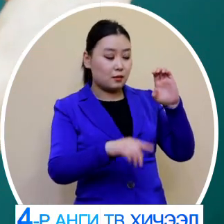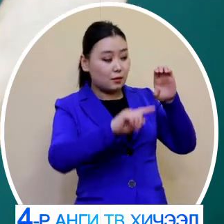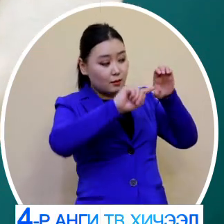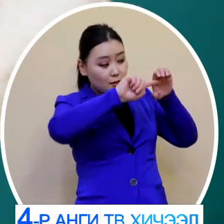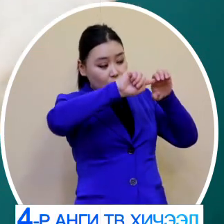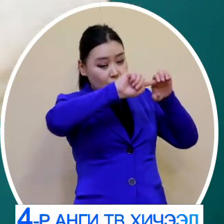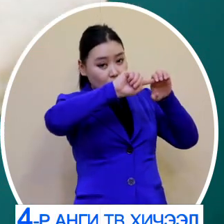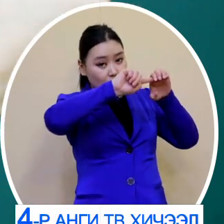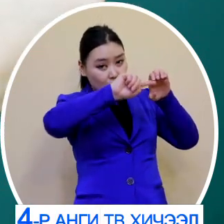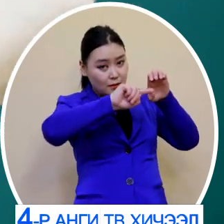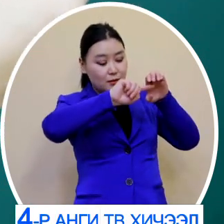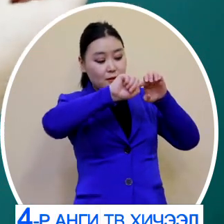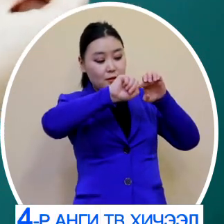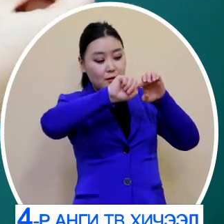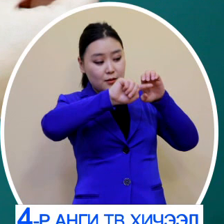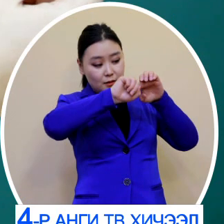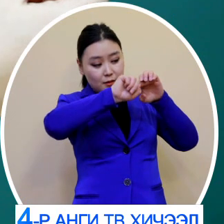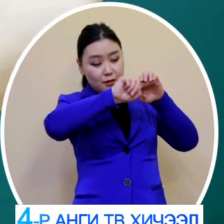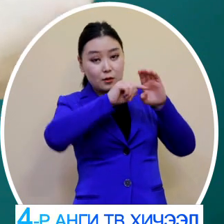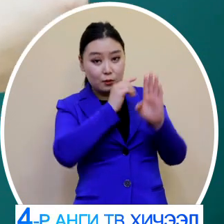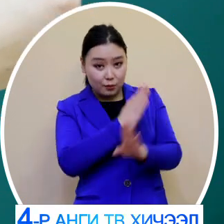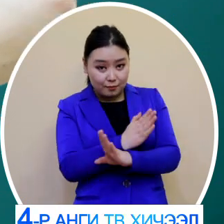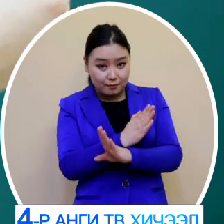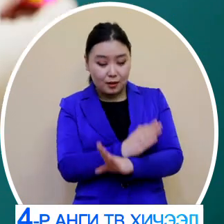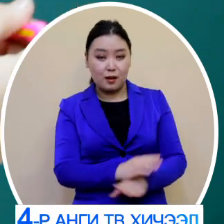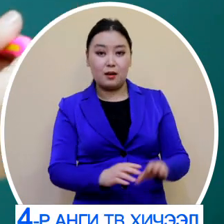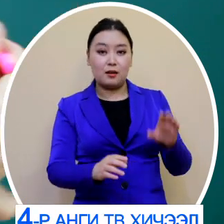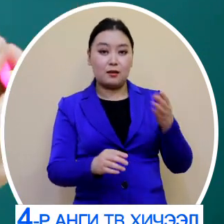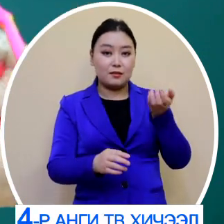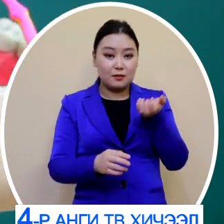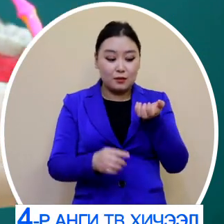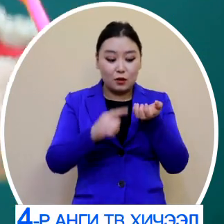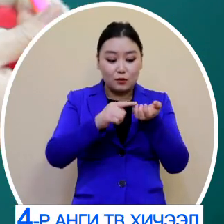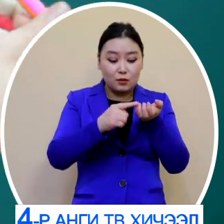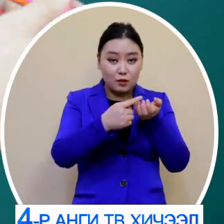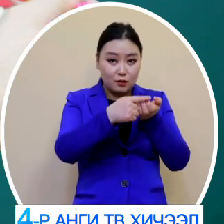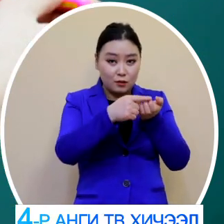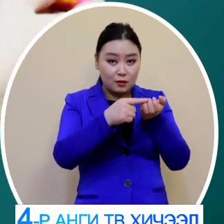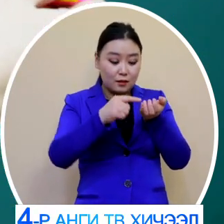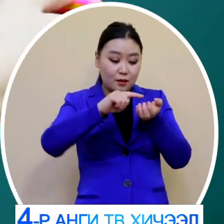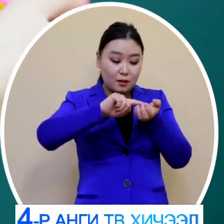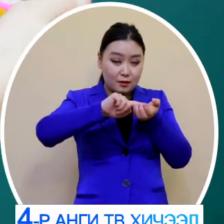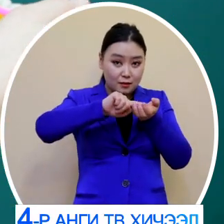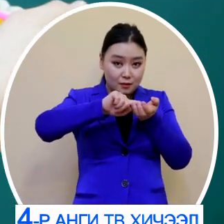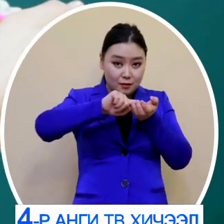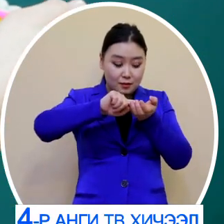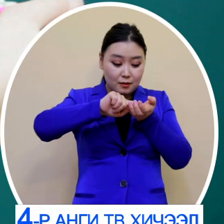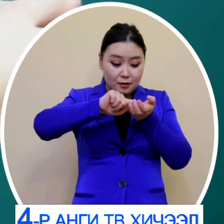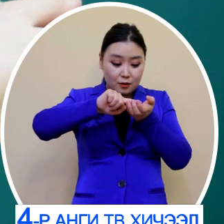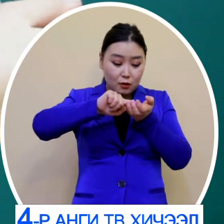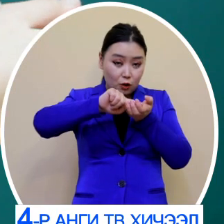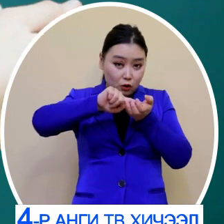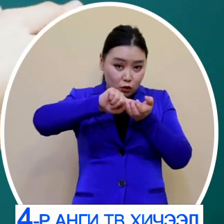ирээд дээрээс доош нь шүрдэх хөдөлгөөнөөр ингэж дууссан байгаа тийм үү. За, яг доод шүднийхаа дотор талын гадаргуугаас одоо эсэргээр